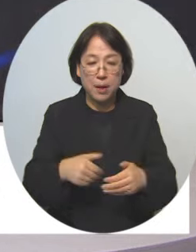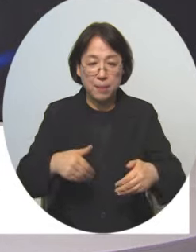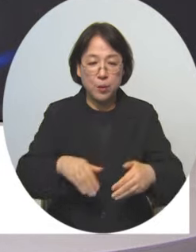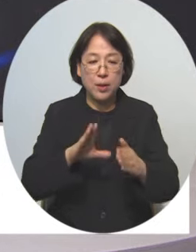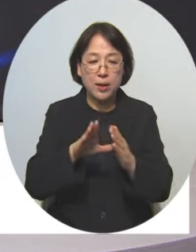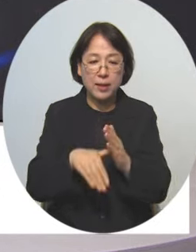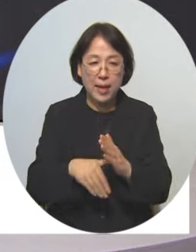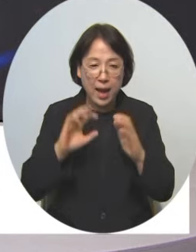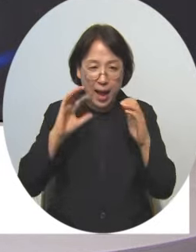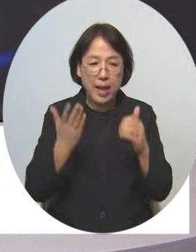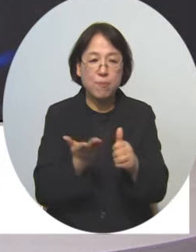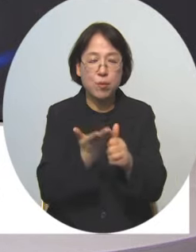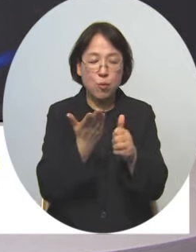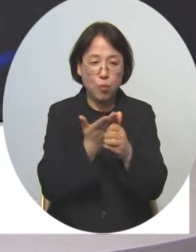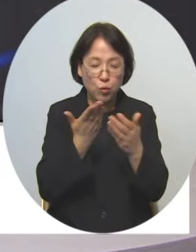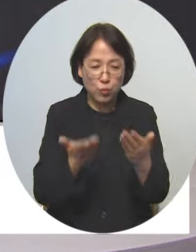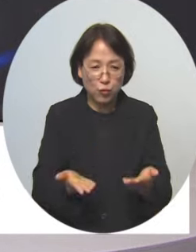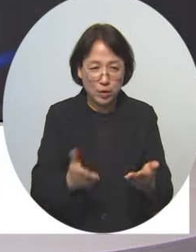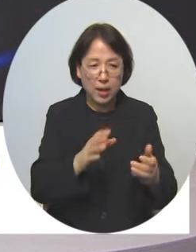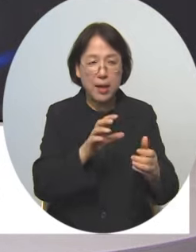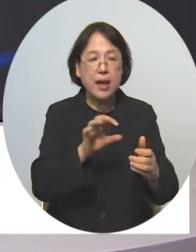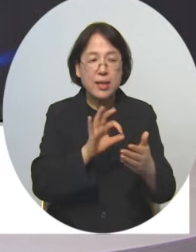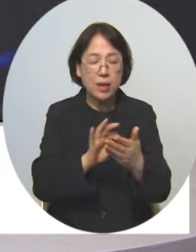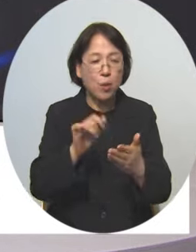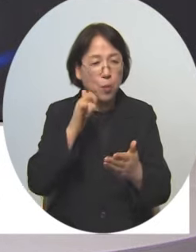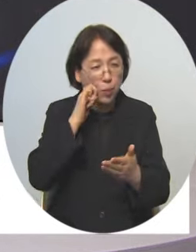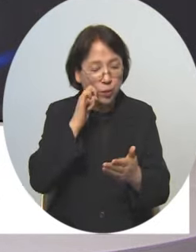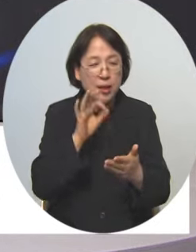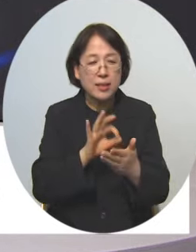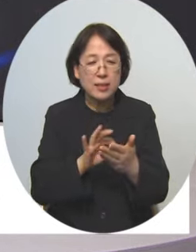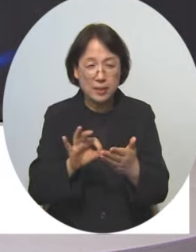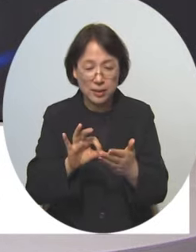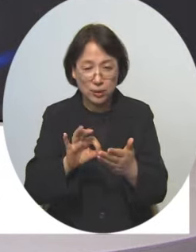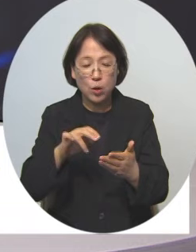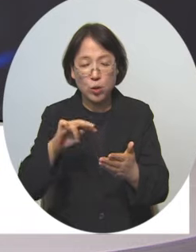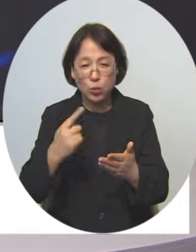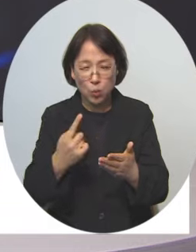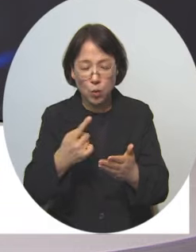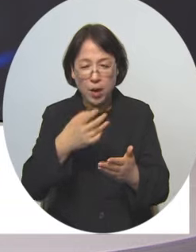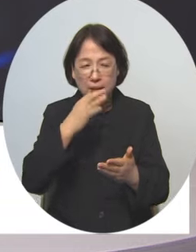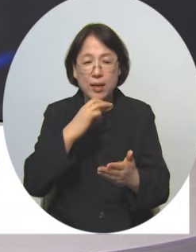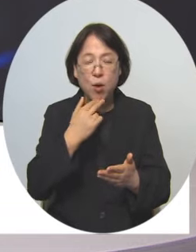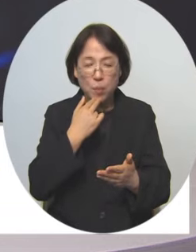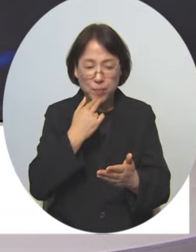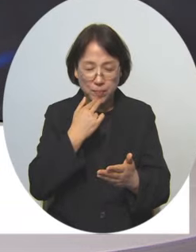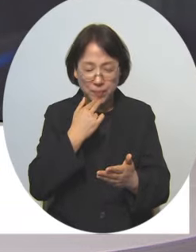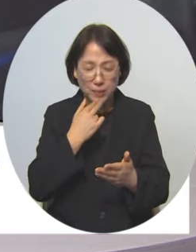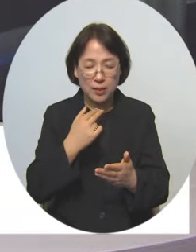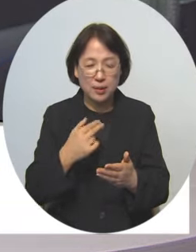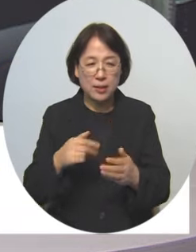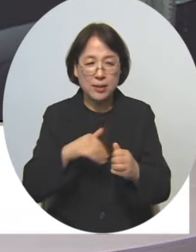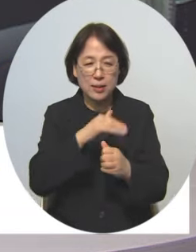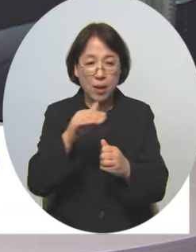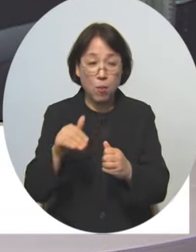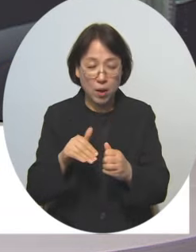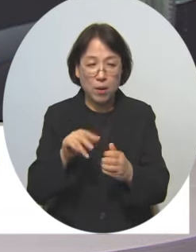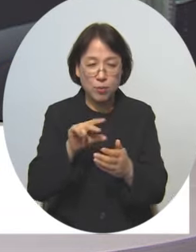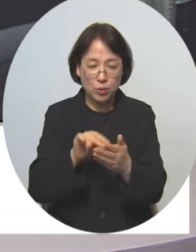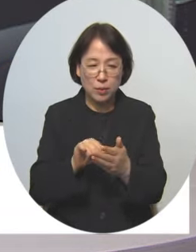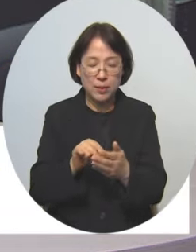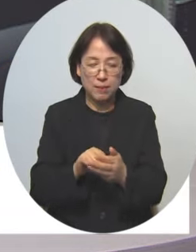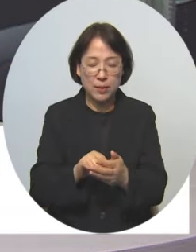때 육아휴직을 쓰지 못하고 쓰더라도 불이익을 받는 관행 또한 늘상 지적되곤 하는데요.